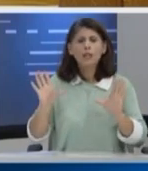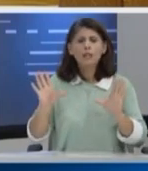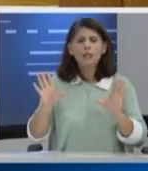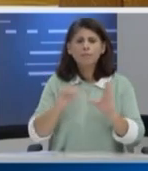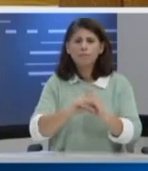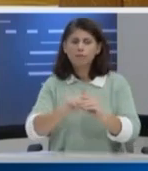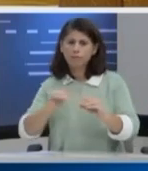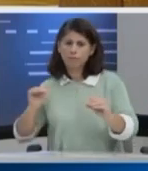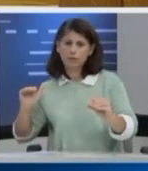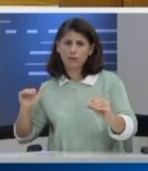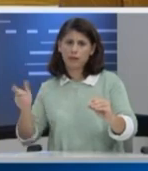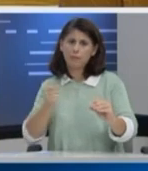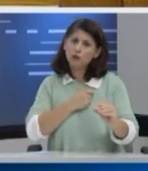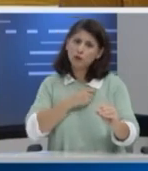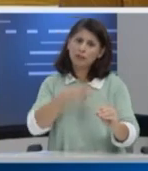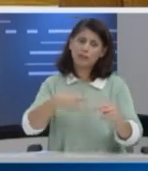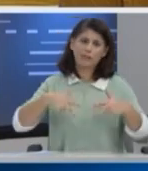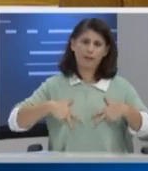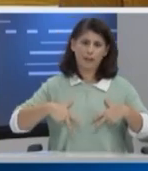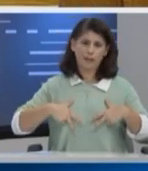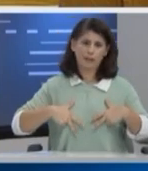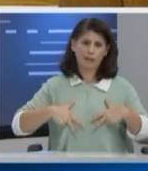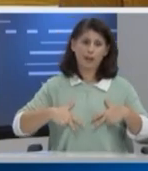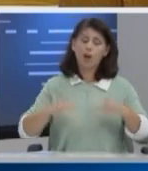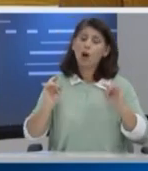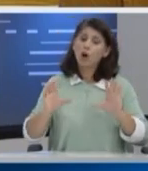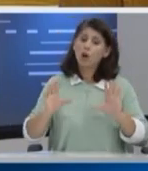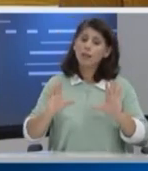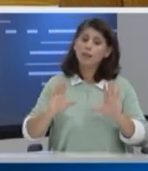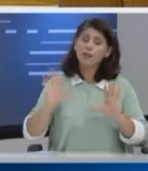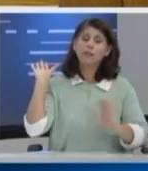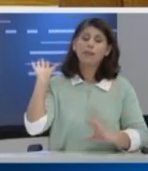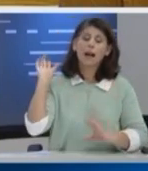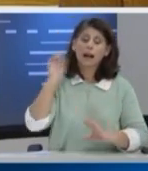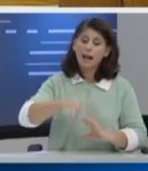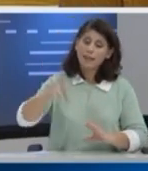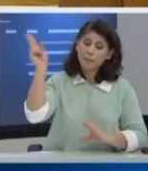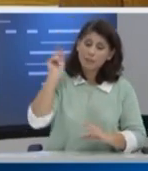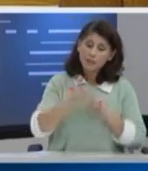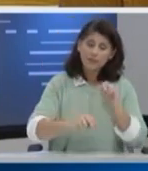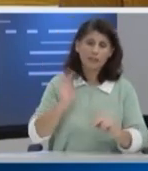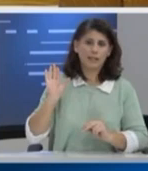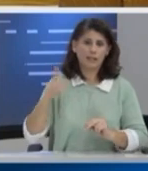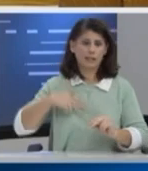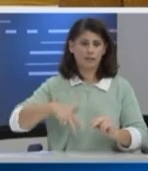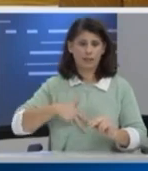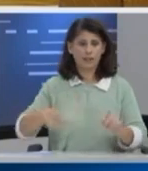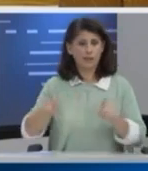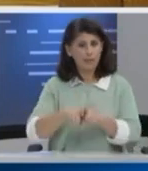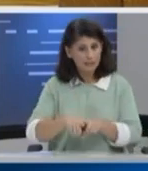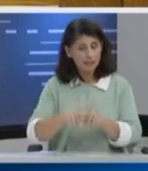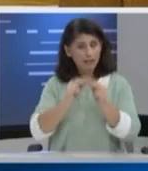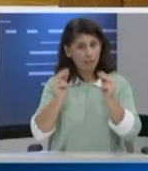την εμπιστοσύνη του στην κυβέρνηση. Χωρίς να καταψηφίσει την κυβέρνηση και μαζί